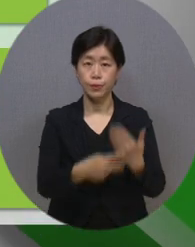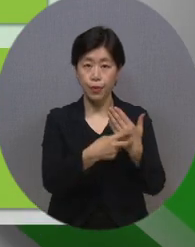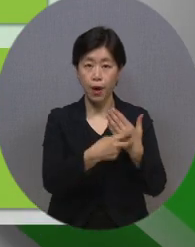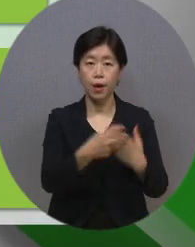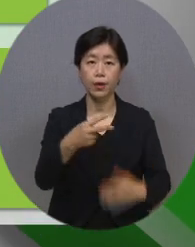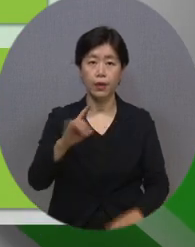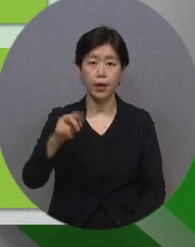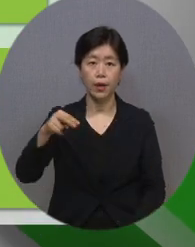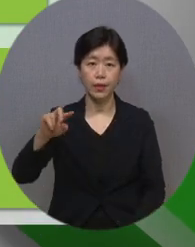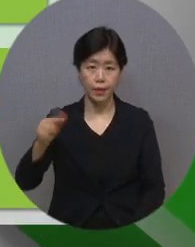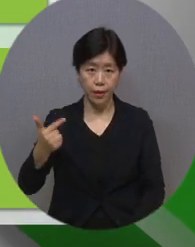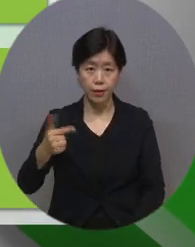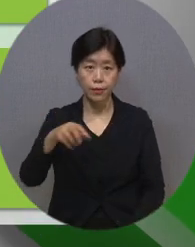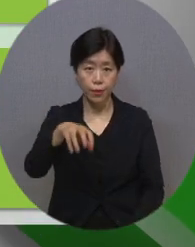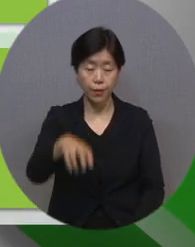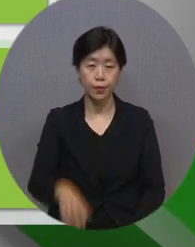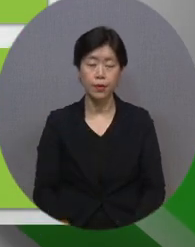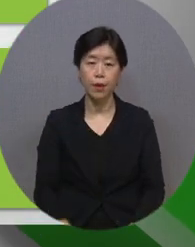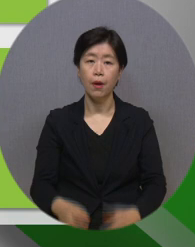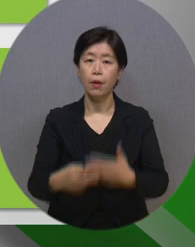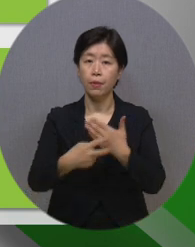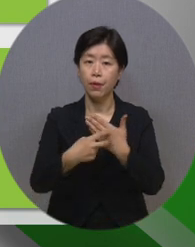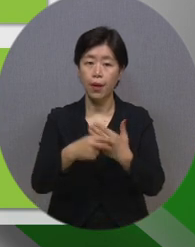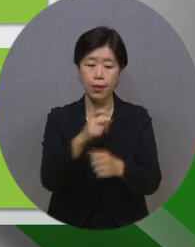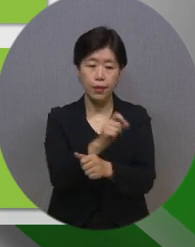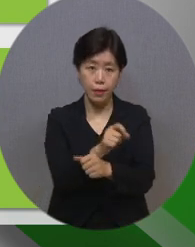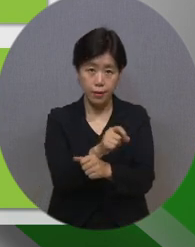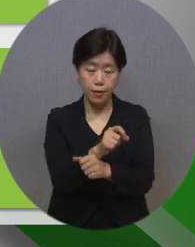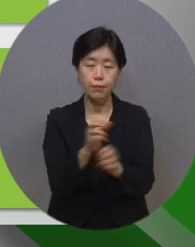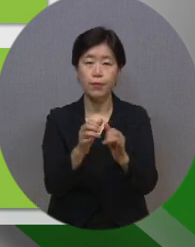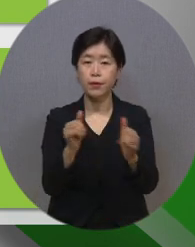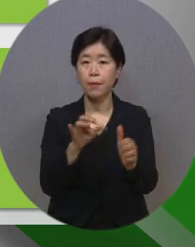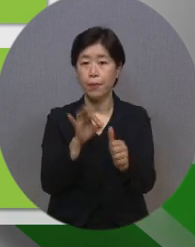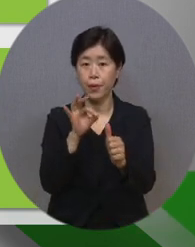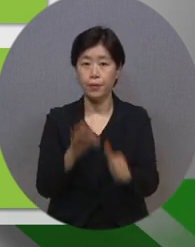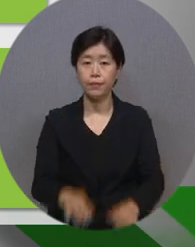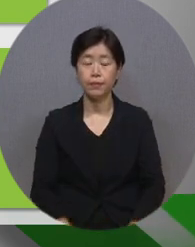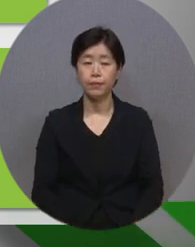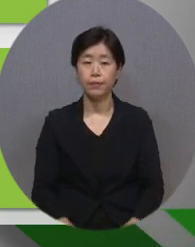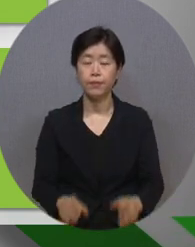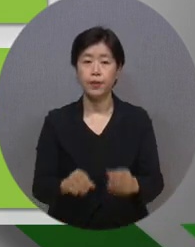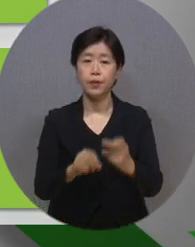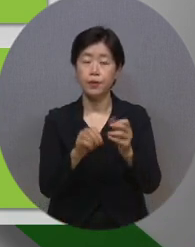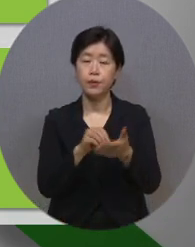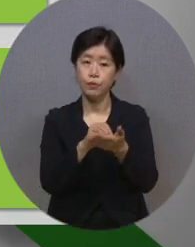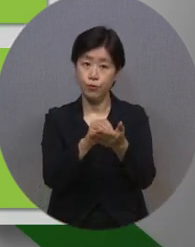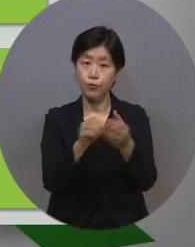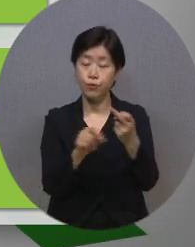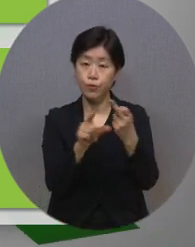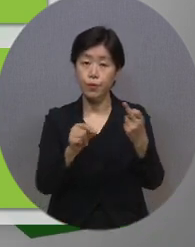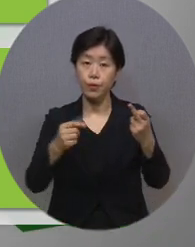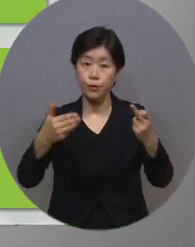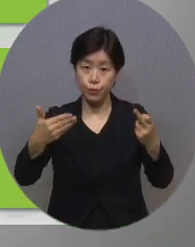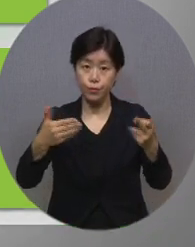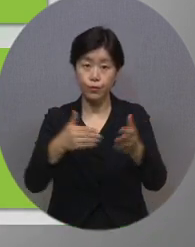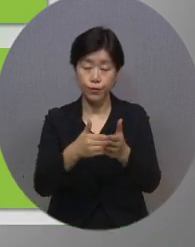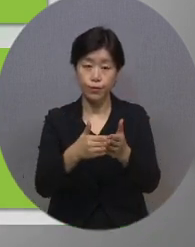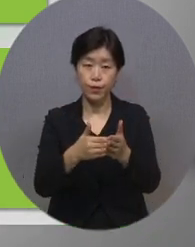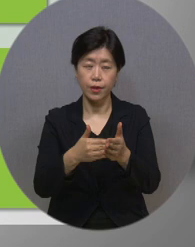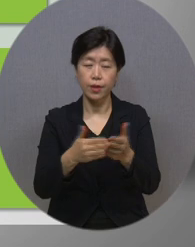의료법인 대산의료재단에서 병원 행정사무원을 모집합니다. 접수 마감일은 12월